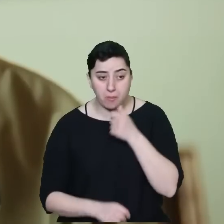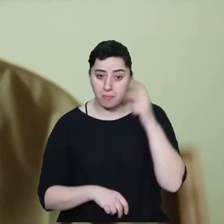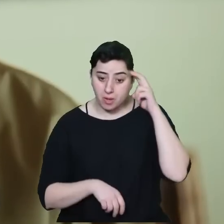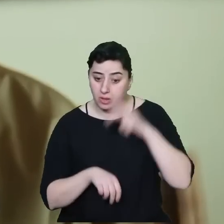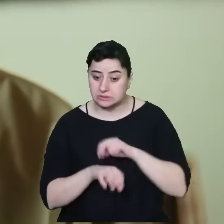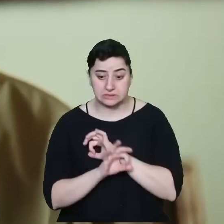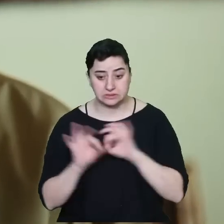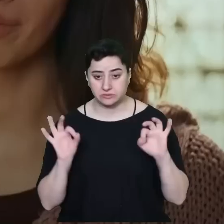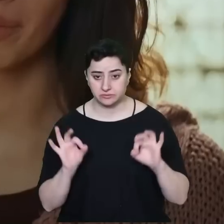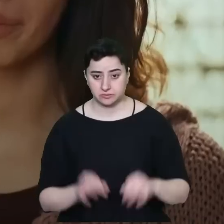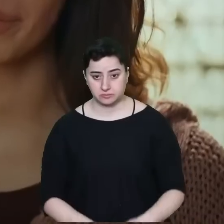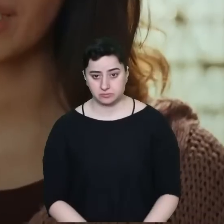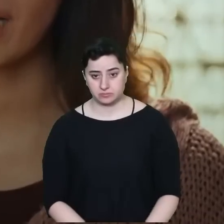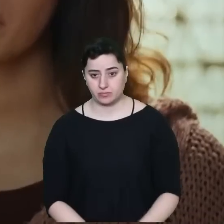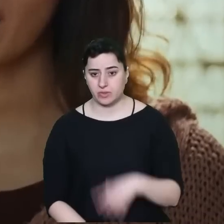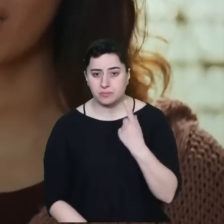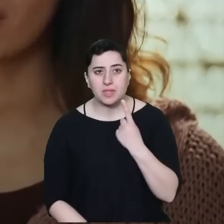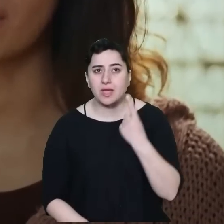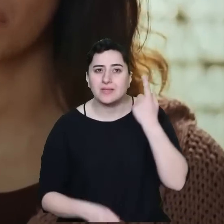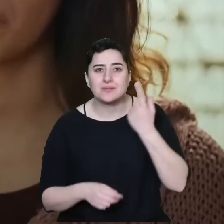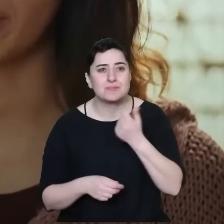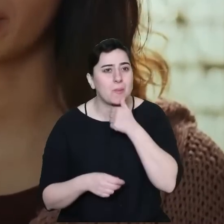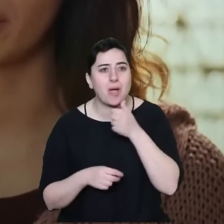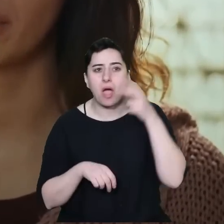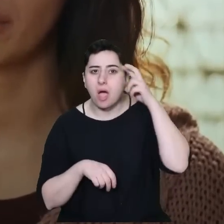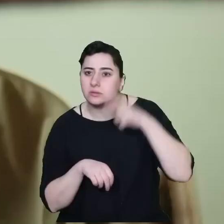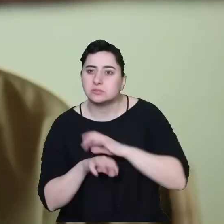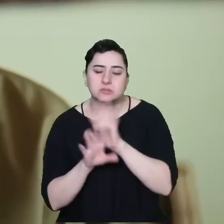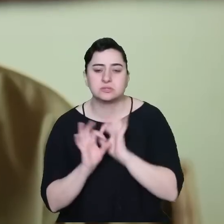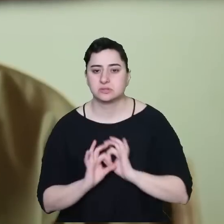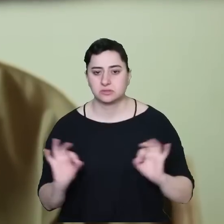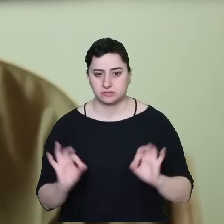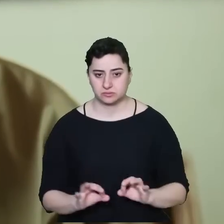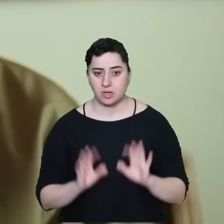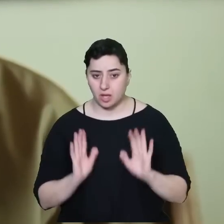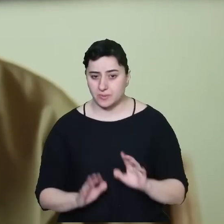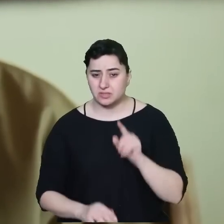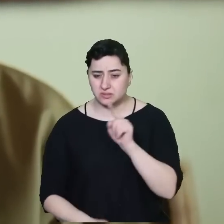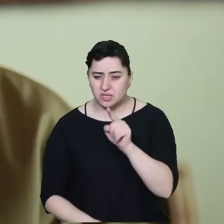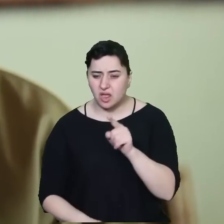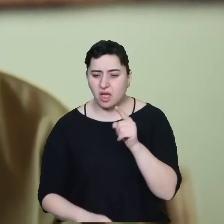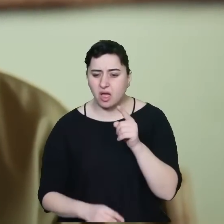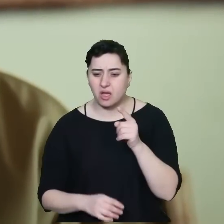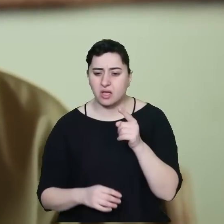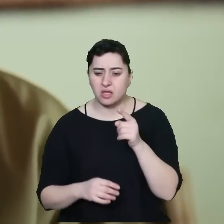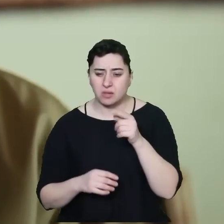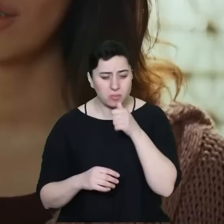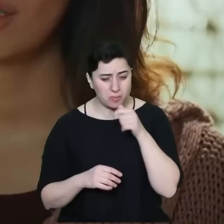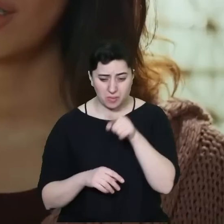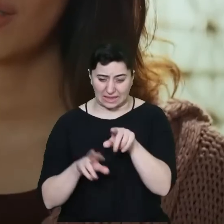hatırlamıyorum. Bir tane bile hatırası yok bende. Ama senin kadar anlayışsız bile